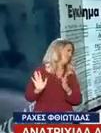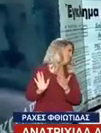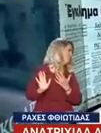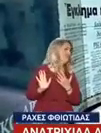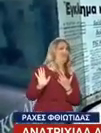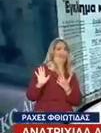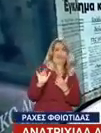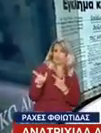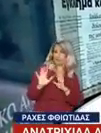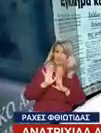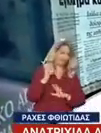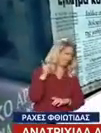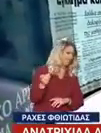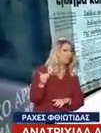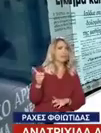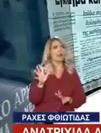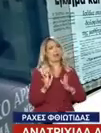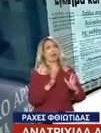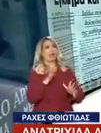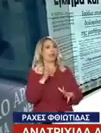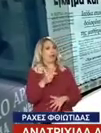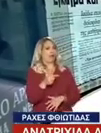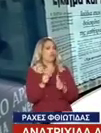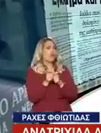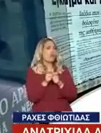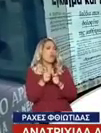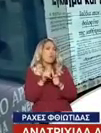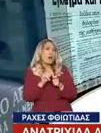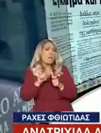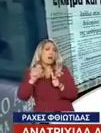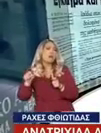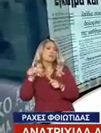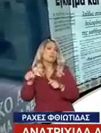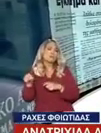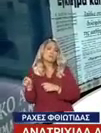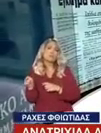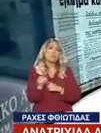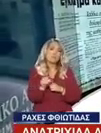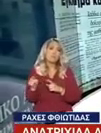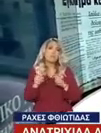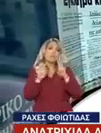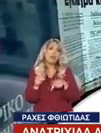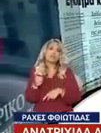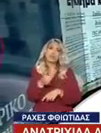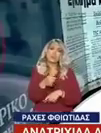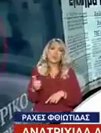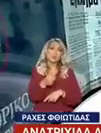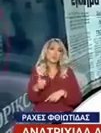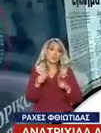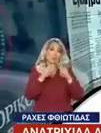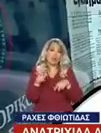απομονωμένο σε ένα σπίτι σχετικά έξω από το χωριό και μόνο σε ένα μαγαζί στην παραλία του